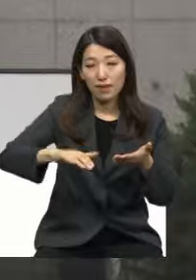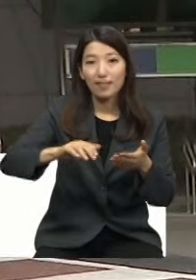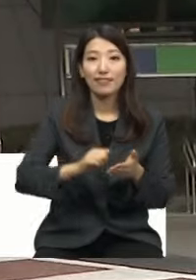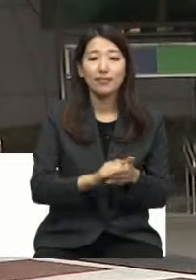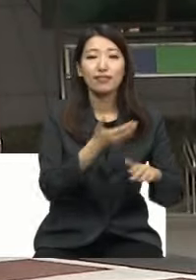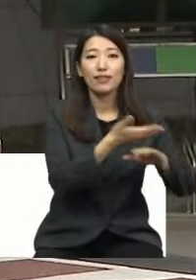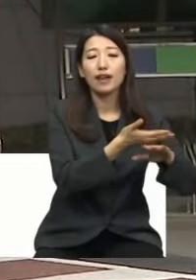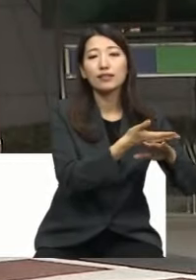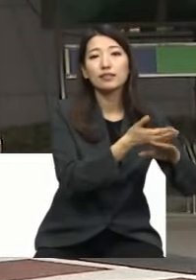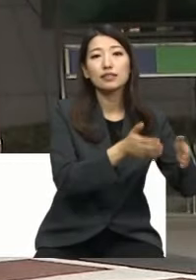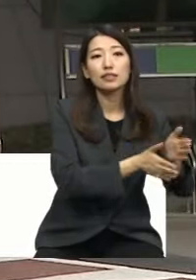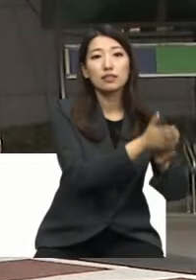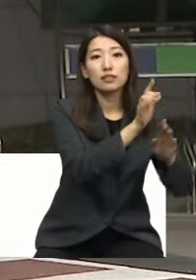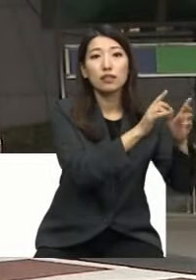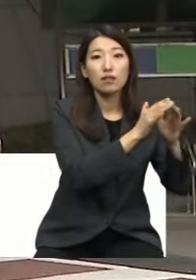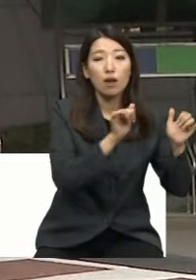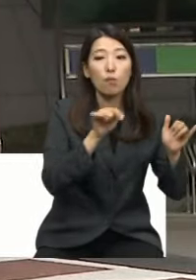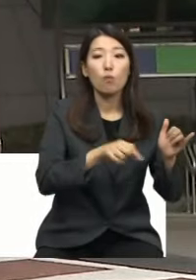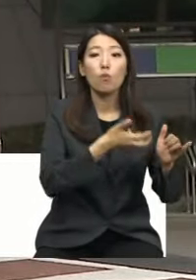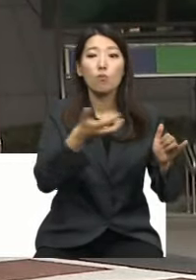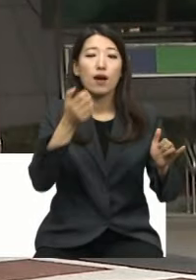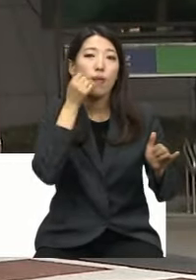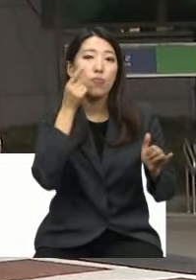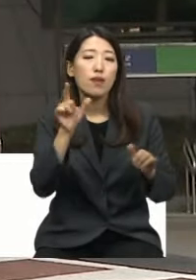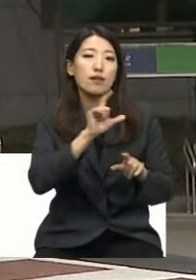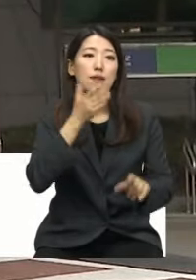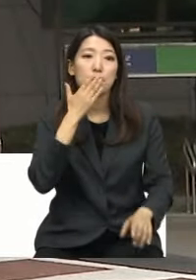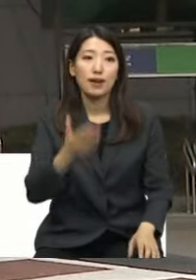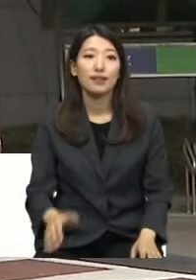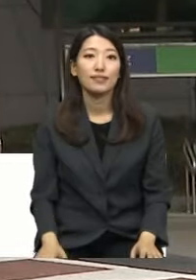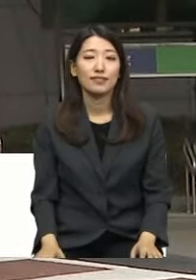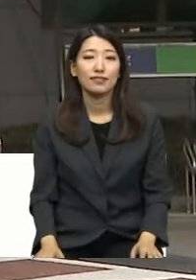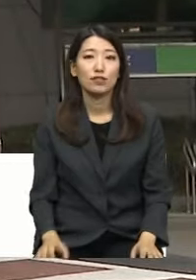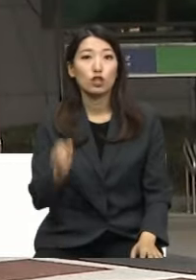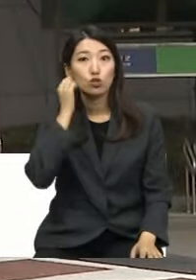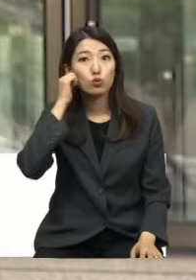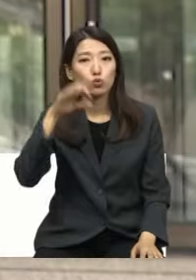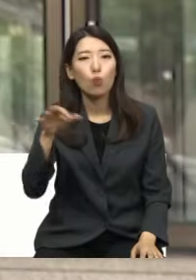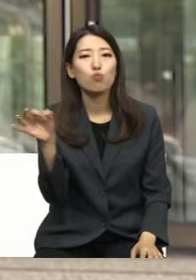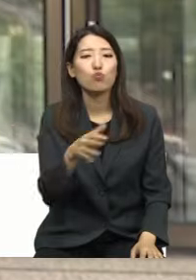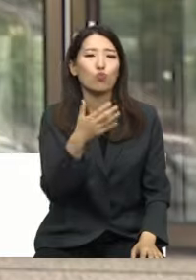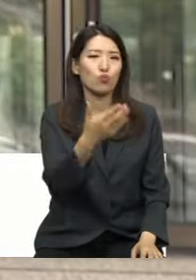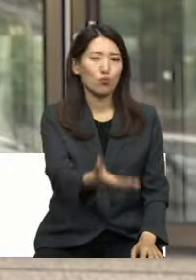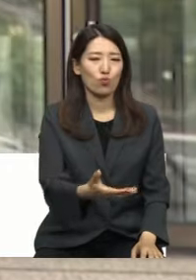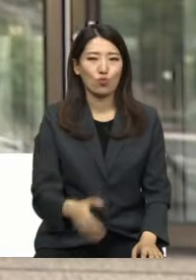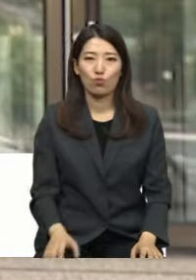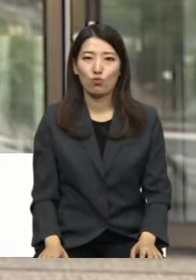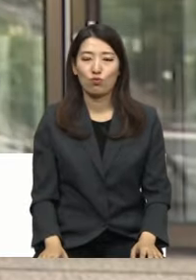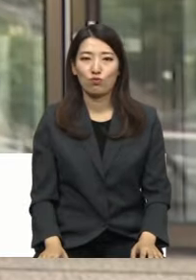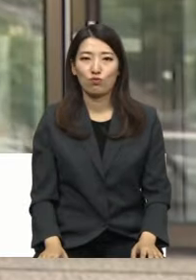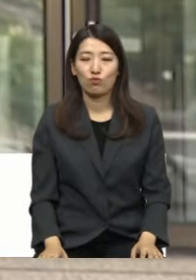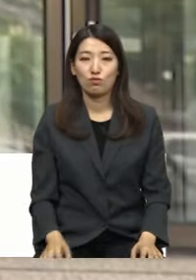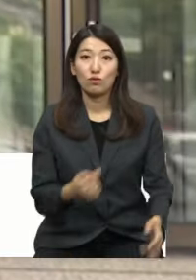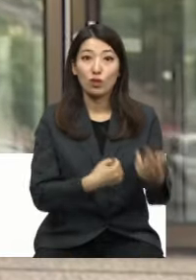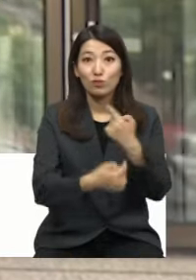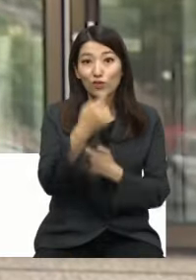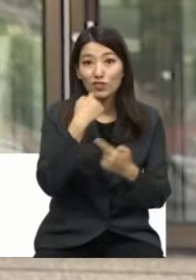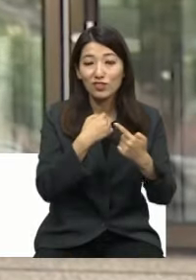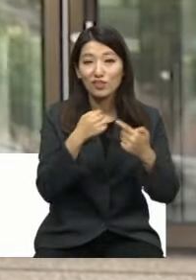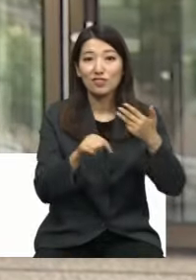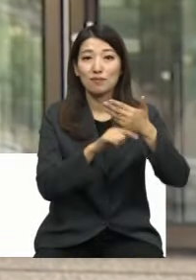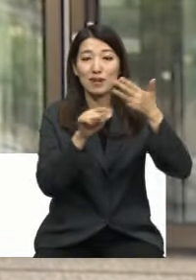타 도시 거주민 모두가 참여 가능하고 프로그램 기간 동안의 숙소는 무료로 제공됩니다 접수는 오는